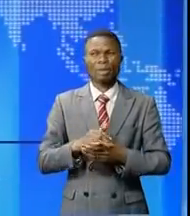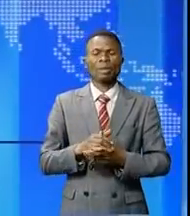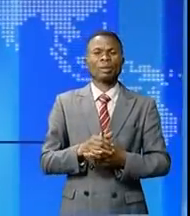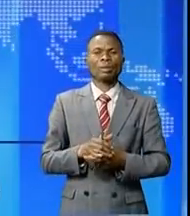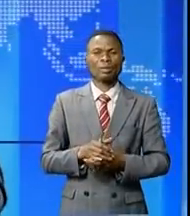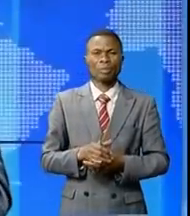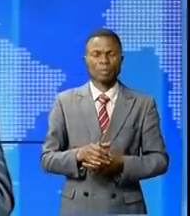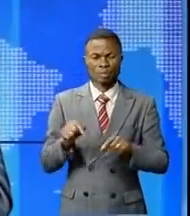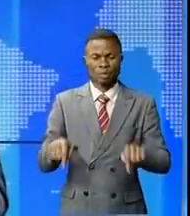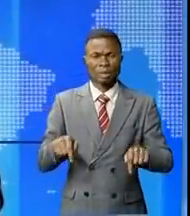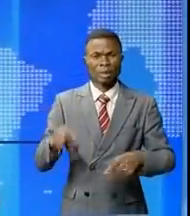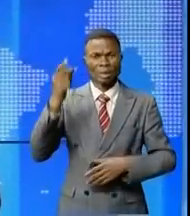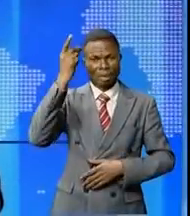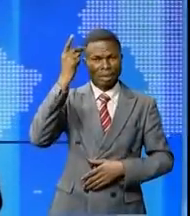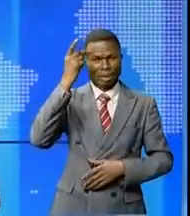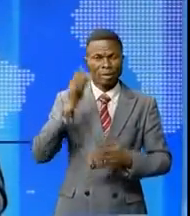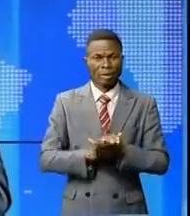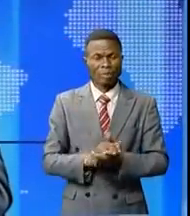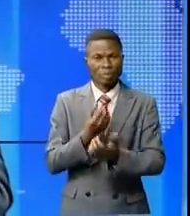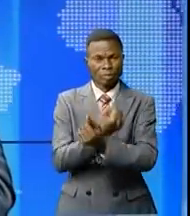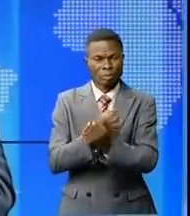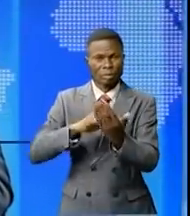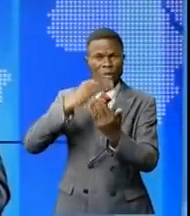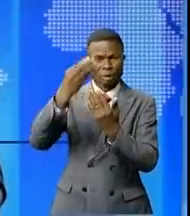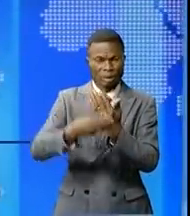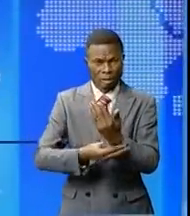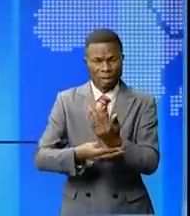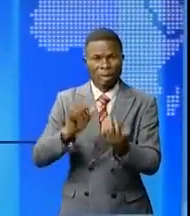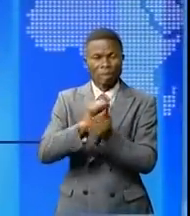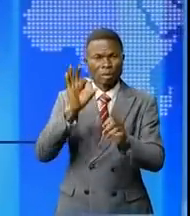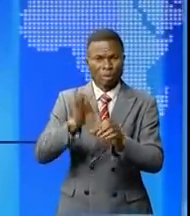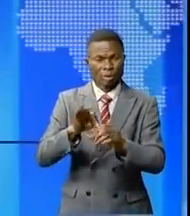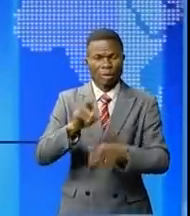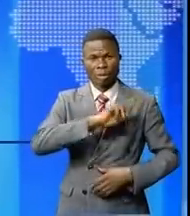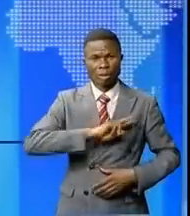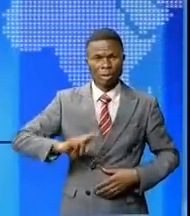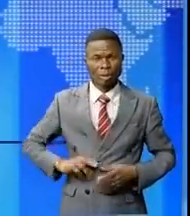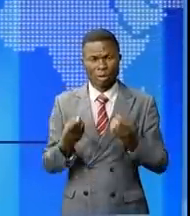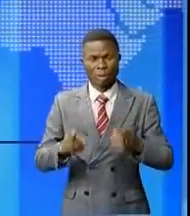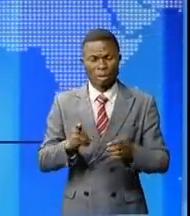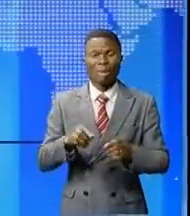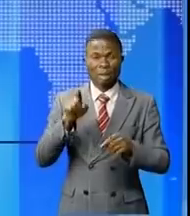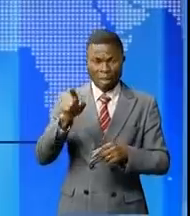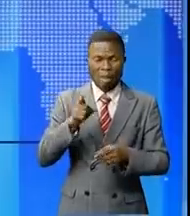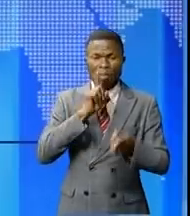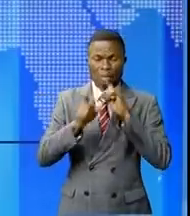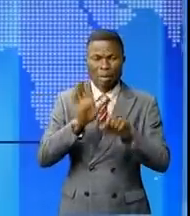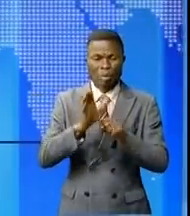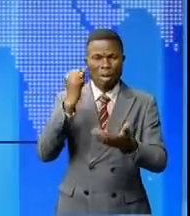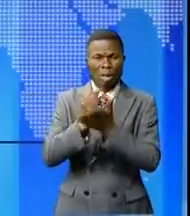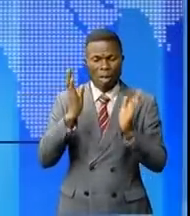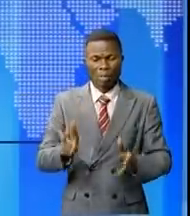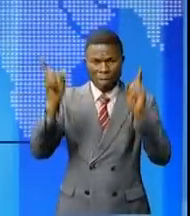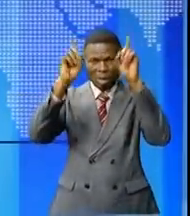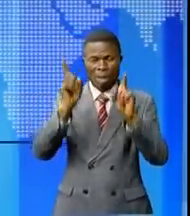répondant à kinshasa pour dire que le respect du calendrier du processus électoral en rdc au coeur des échanges entre les ambassadeurs africains